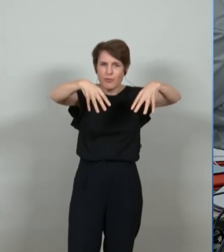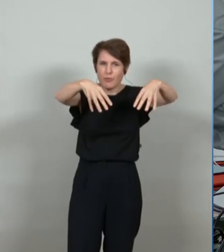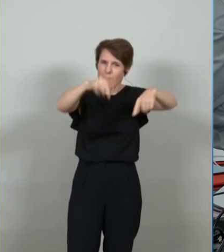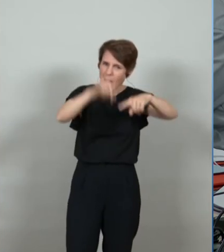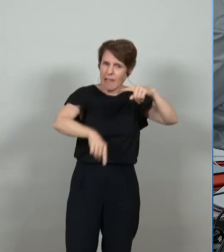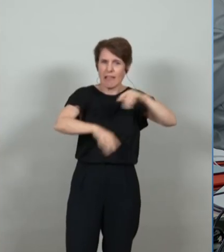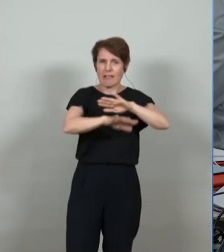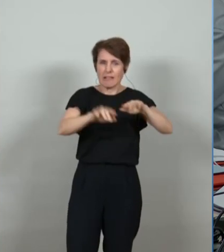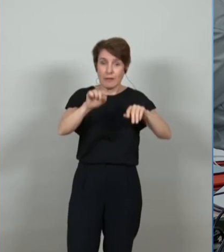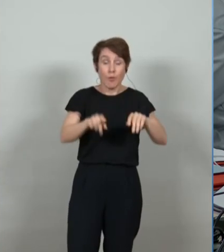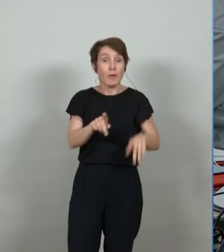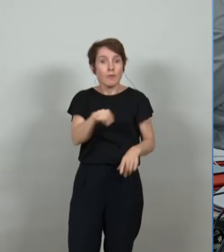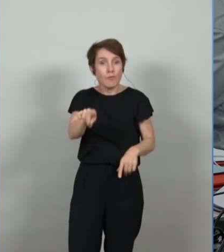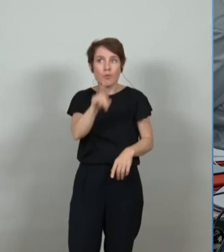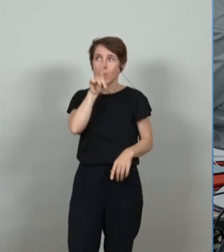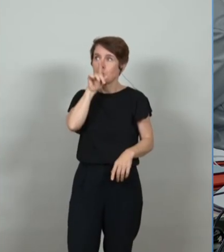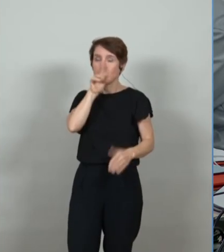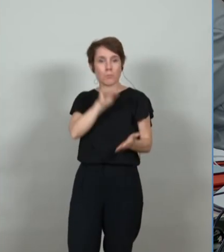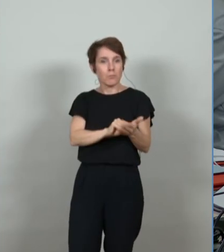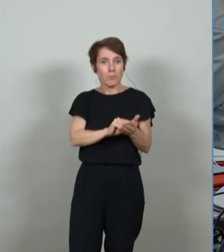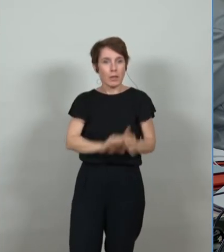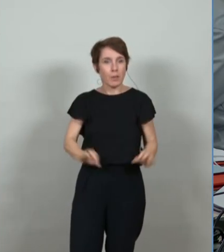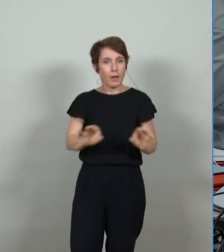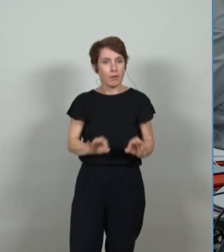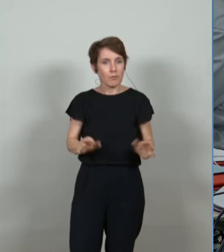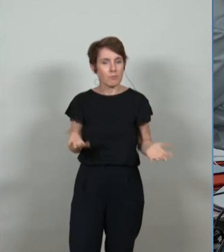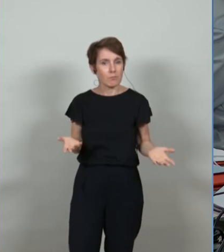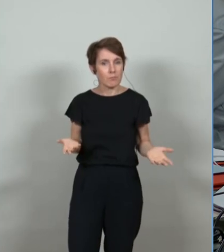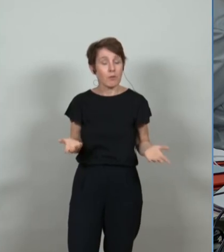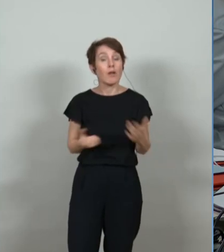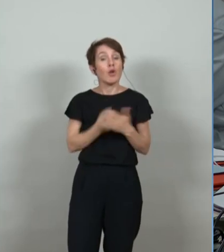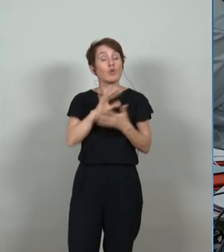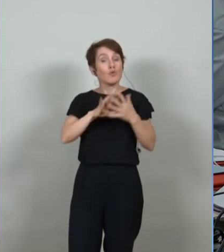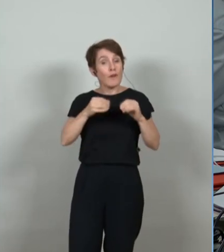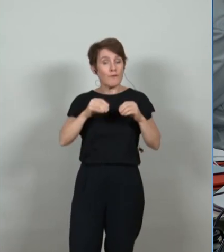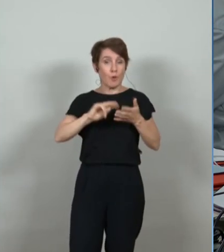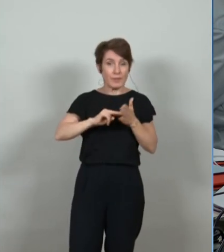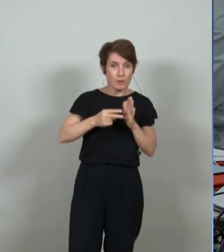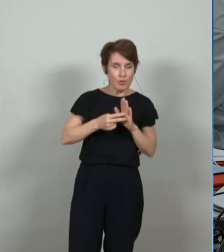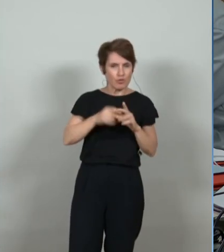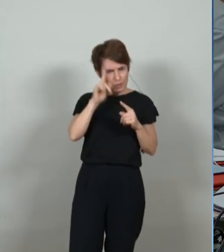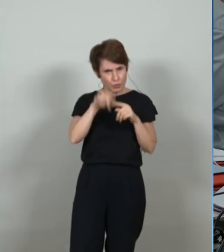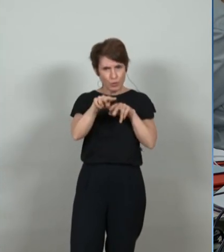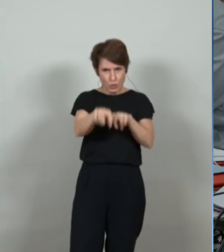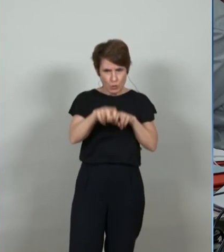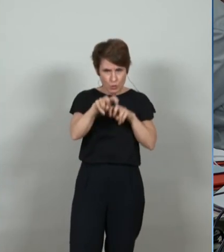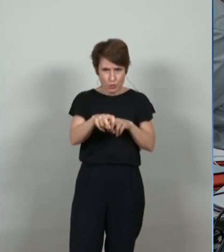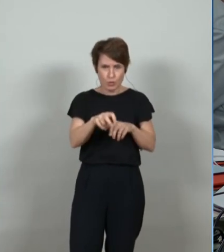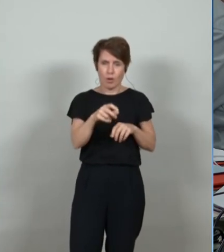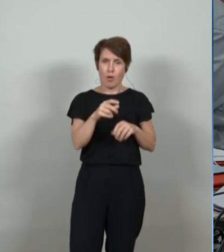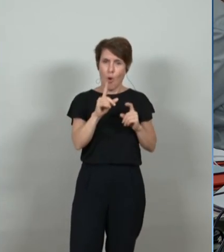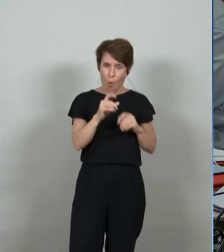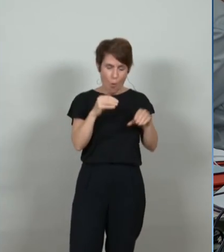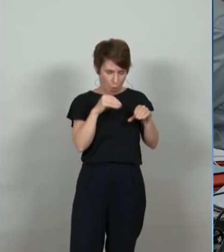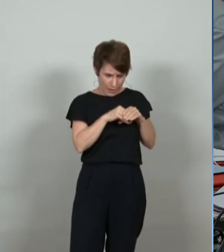les mots sont absents de la délibération d'ailleurs sur la nouvelle forme technologique de culture économe enfoncée en eau et en énergie